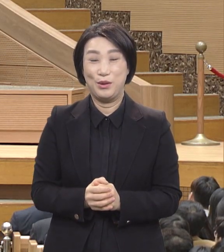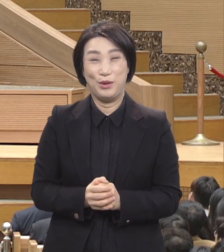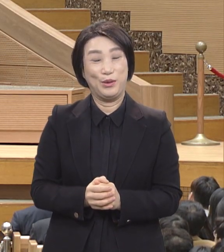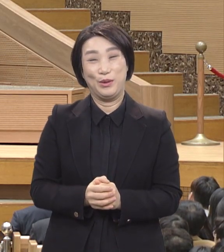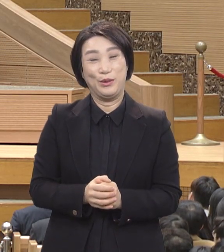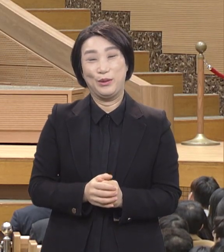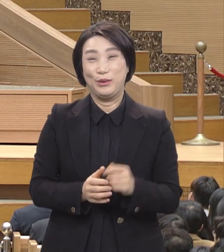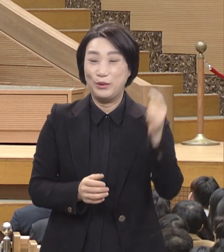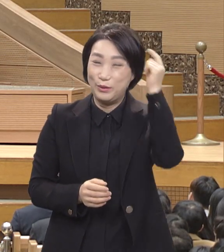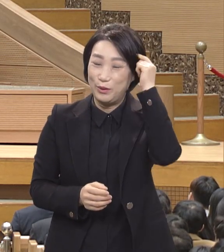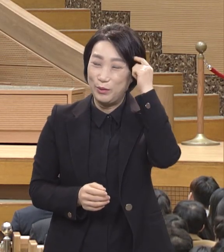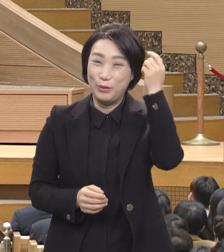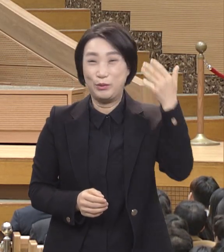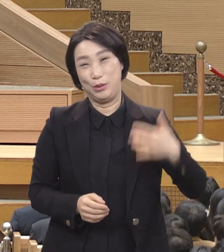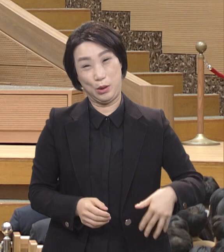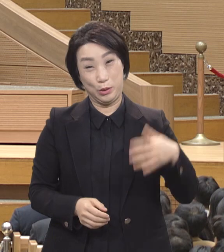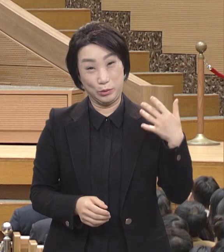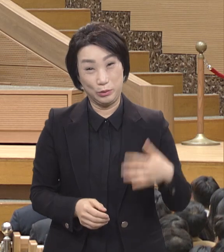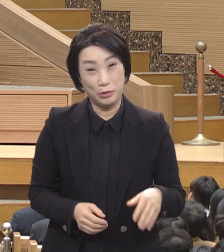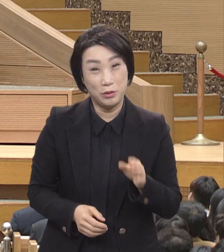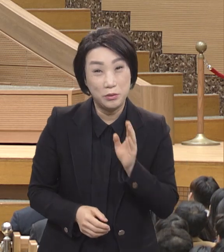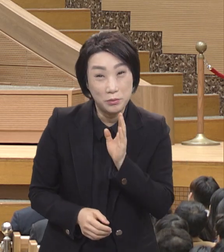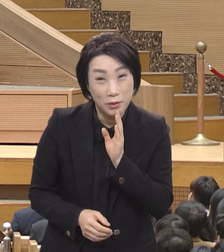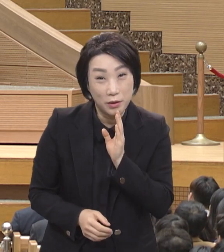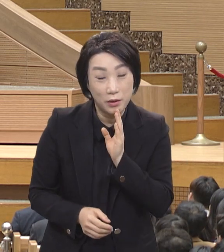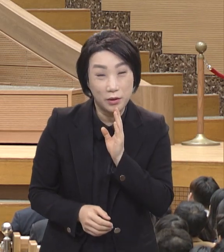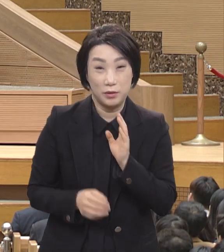어마어마한 머리 용량입니다.